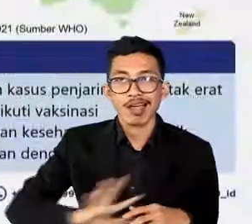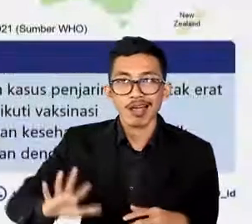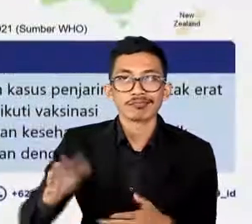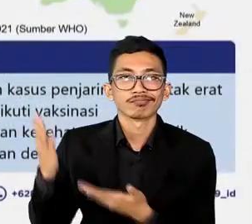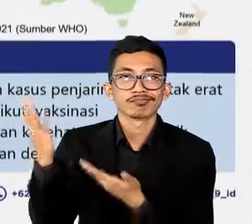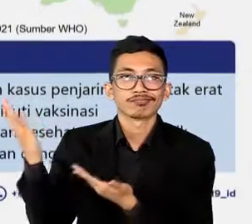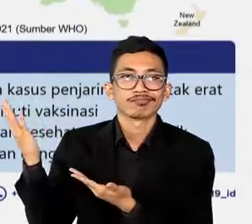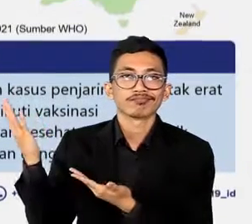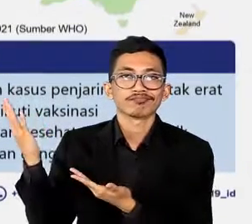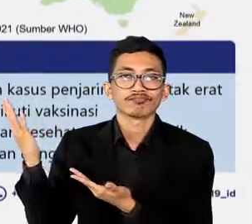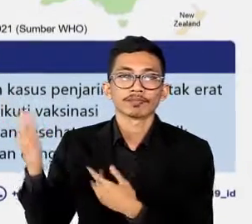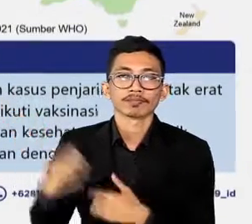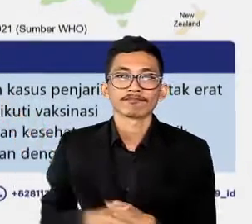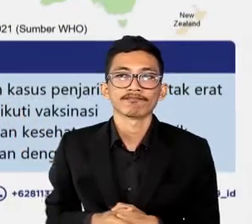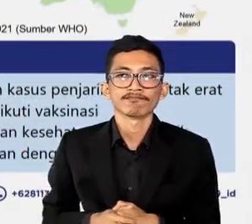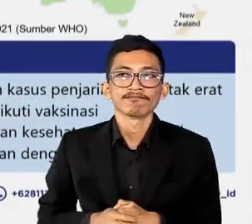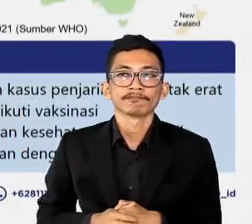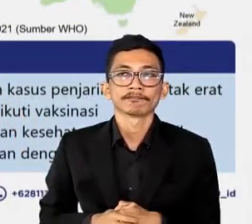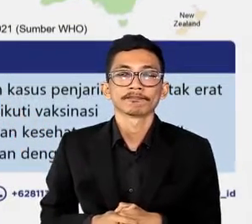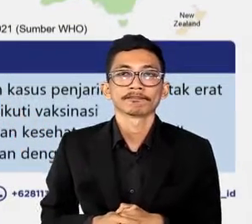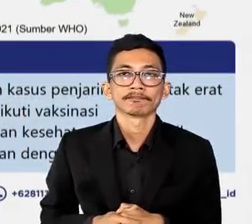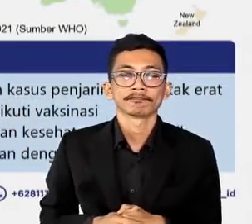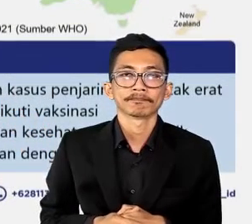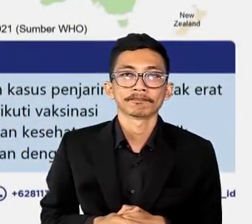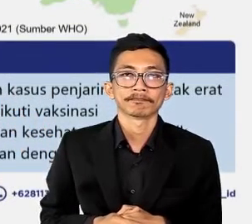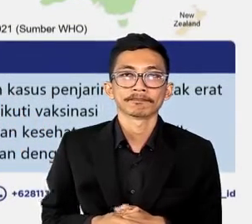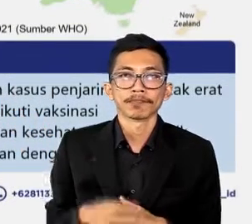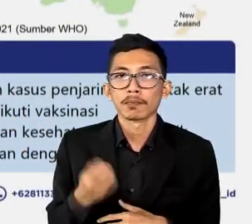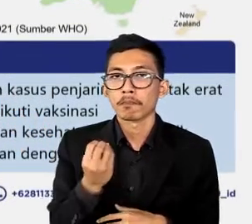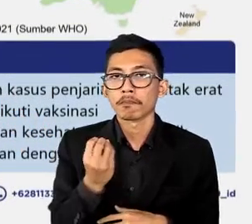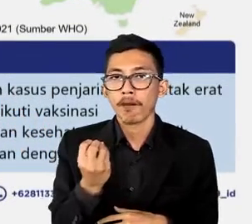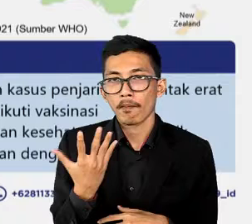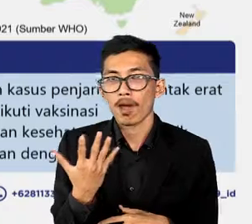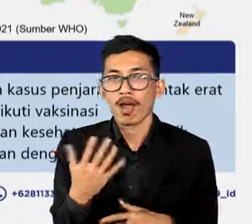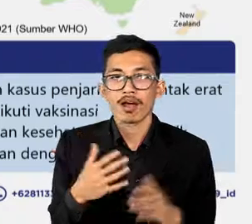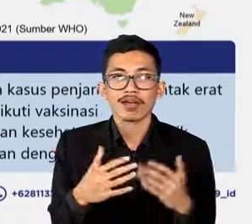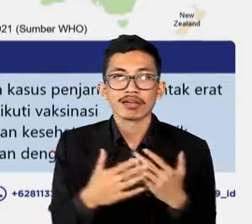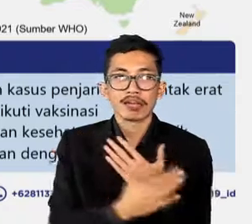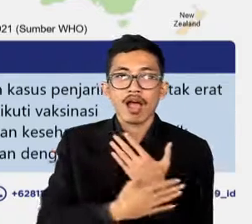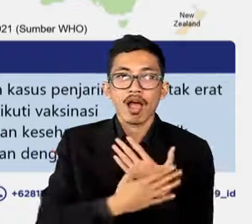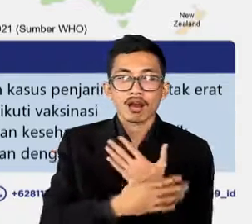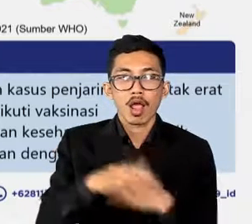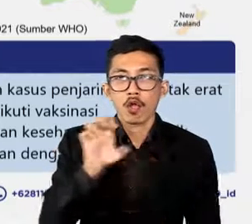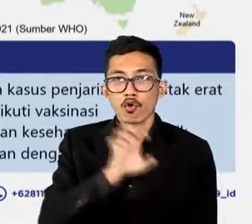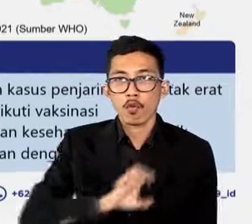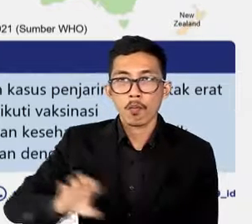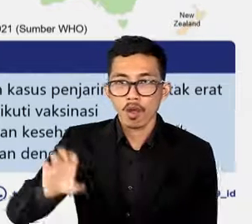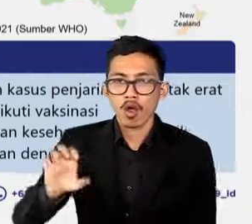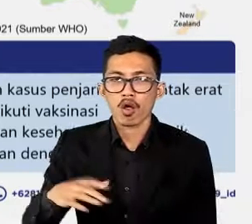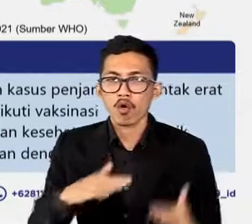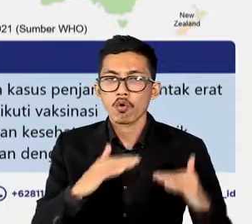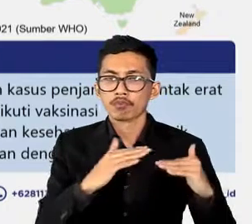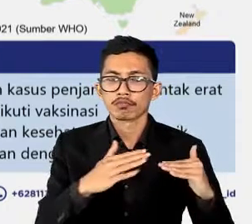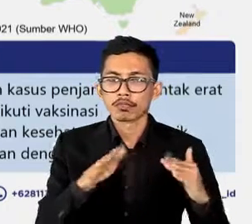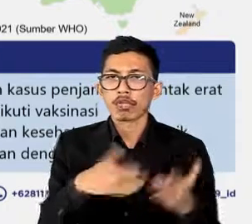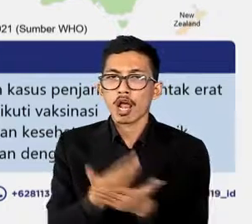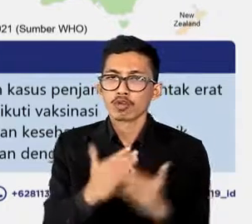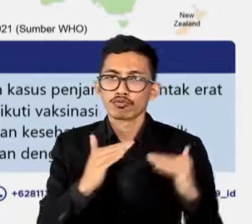baru-baru 100.000 penduduk beberapa negara di benua Eropa yang berhasil melandaikan peningkatan angka